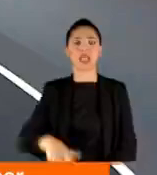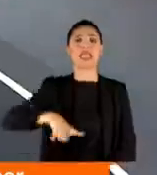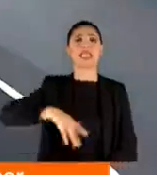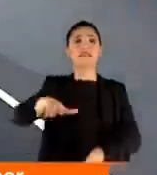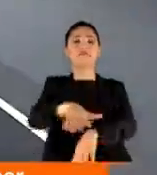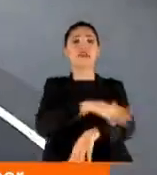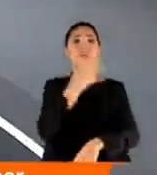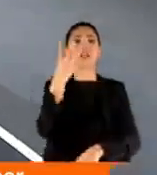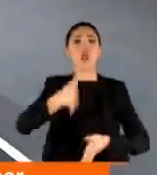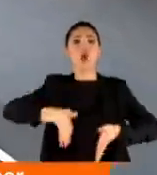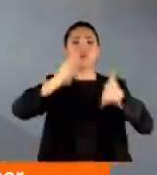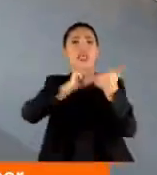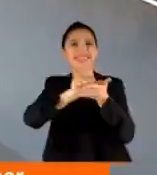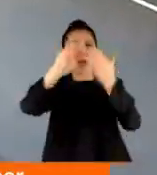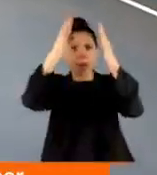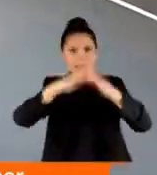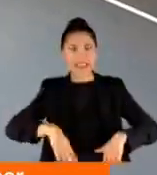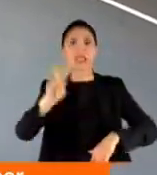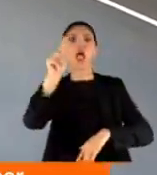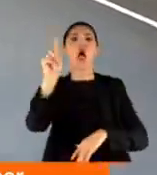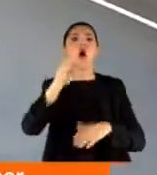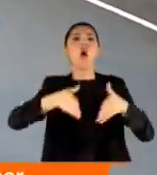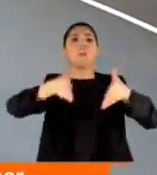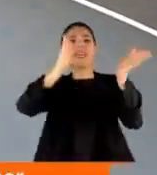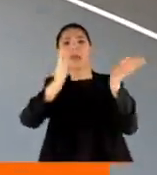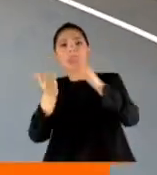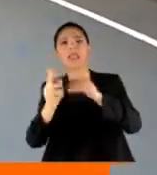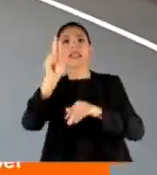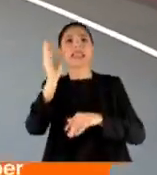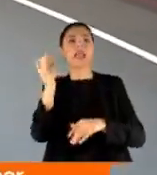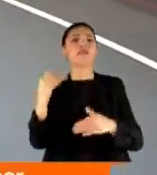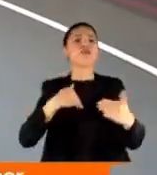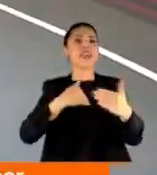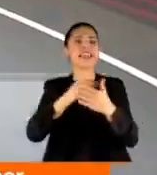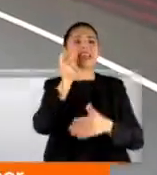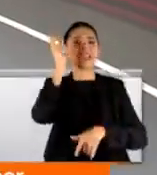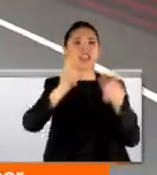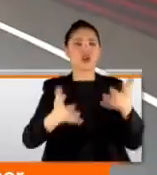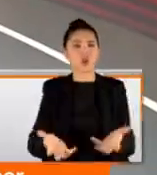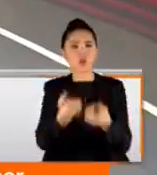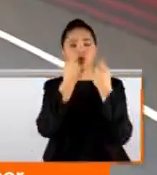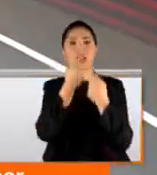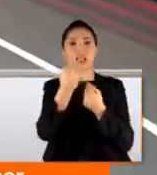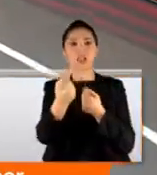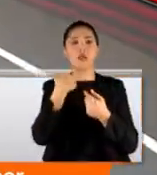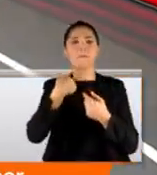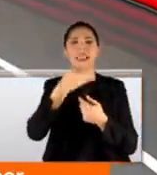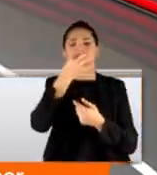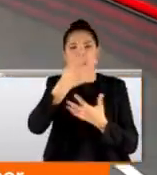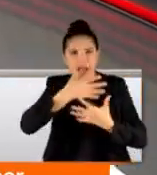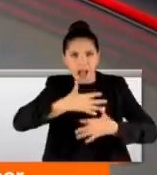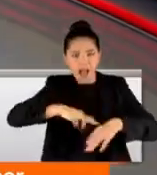İzmir valisi 4 binanın tamamen yıkıldığını, 10 binanın yan yattığını, 70 yakın kişinin de kurtarıldığını söylüyordu. Biz bültene